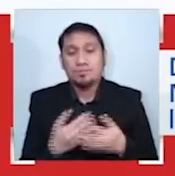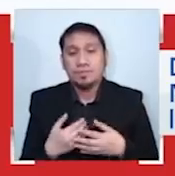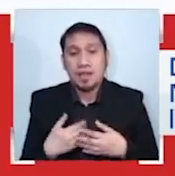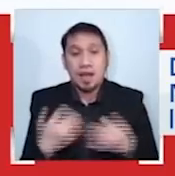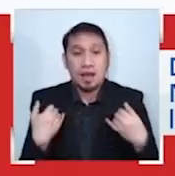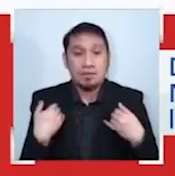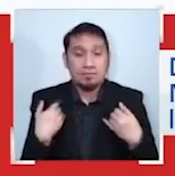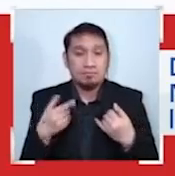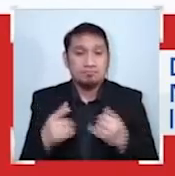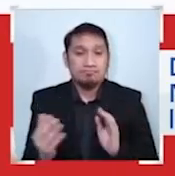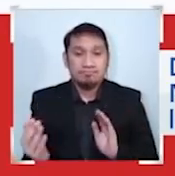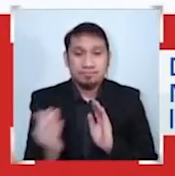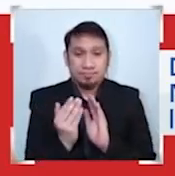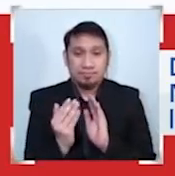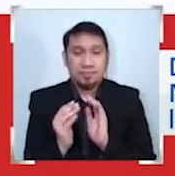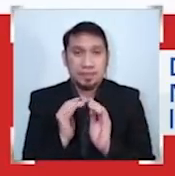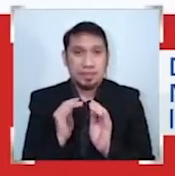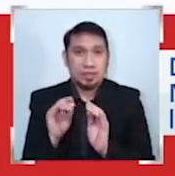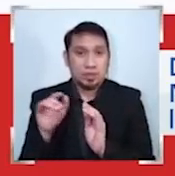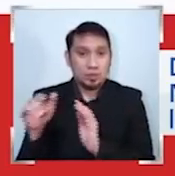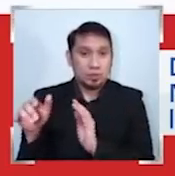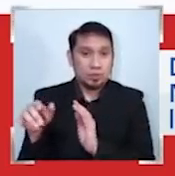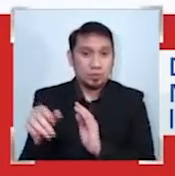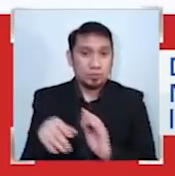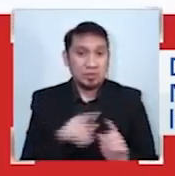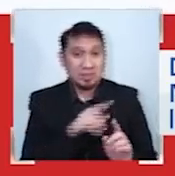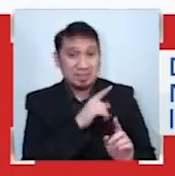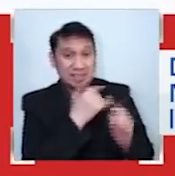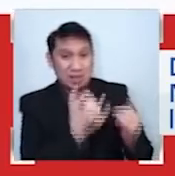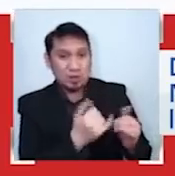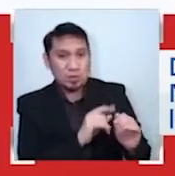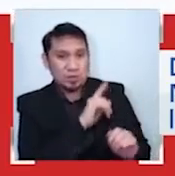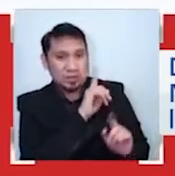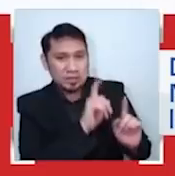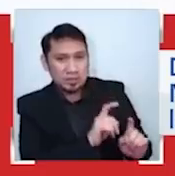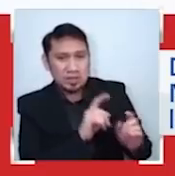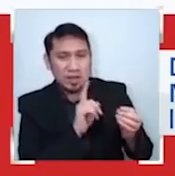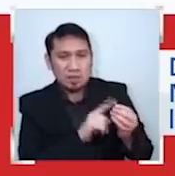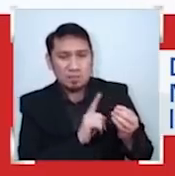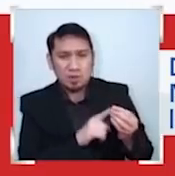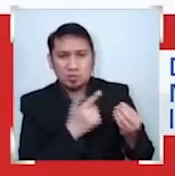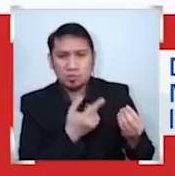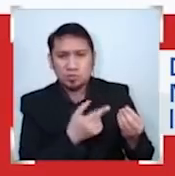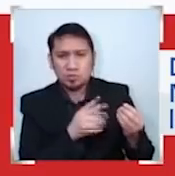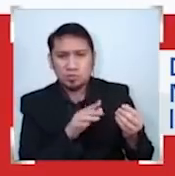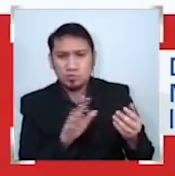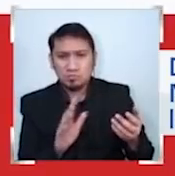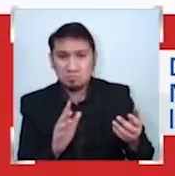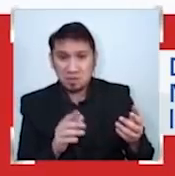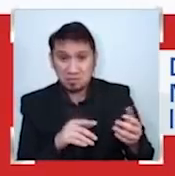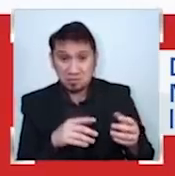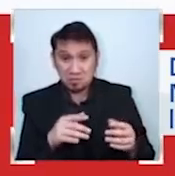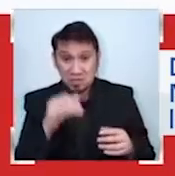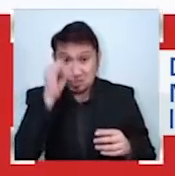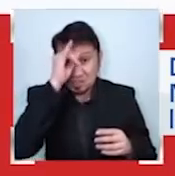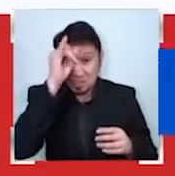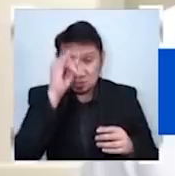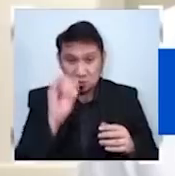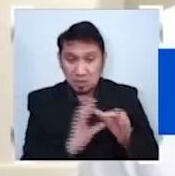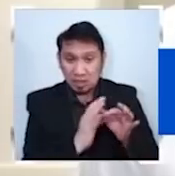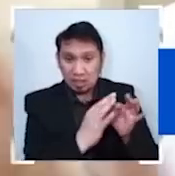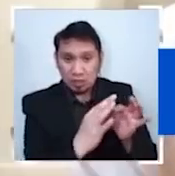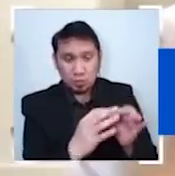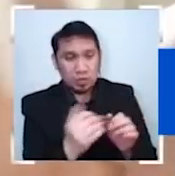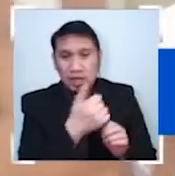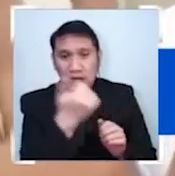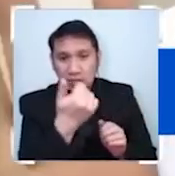si Malu Mangahas kung saan tinanong siya tungkol sa pagpares kay Mayor Moreno sa ibang katandem. Okay na po, wala nang problema.